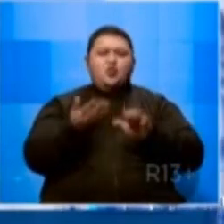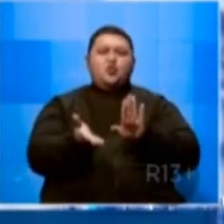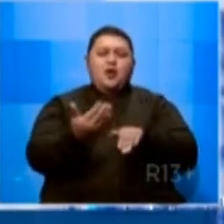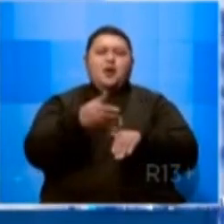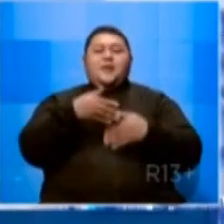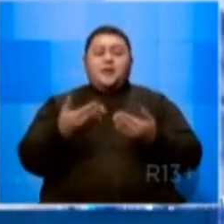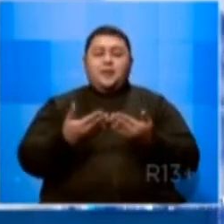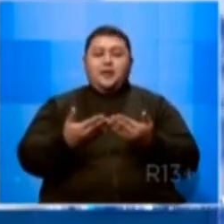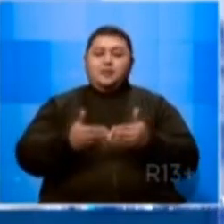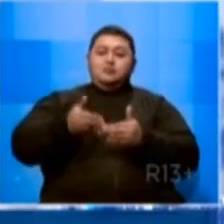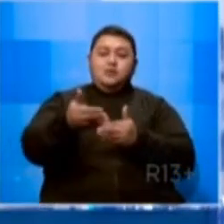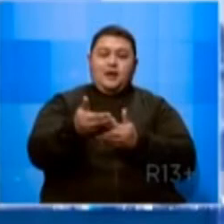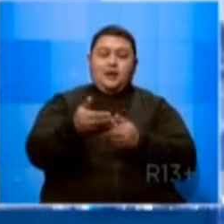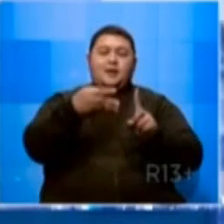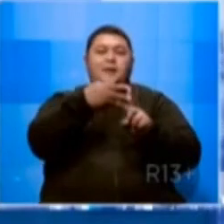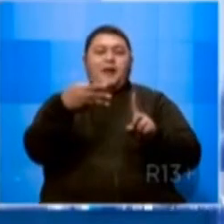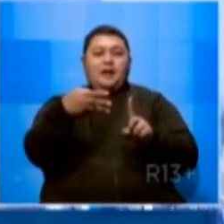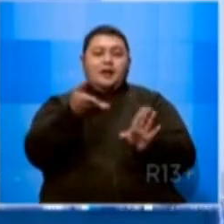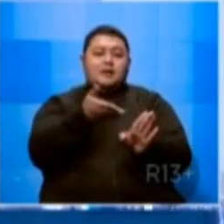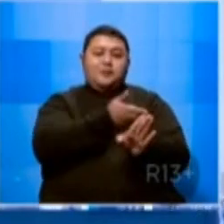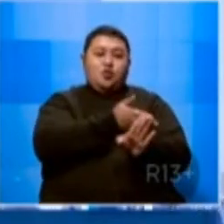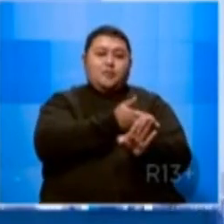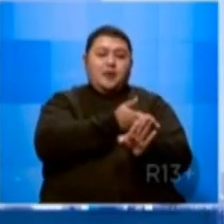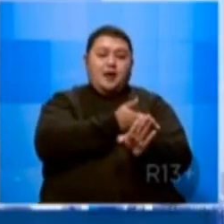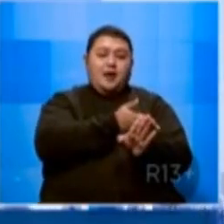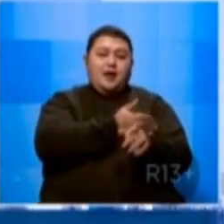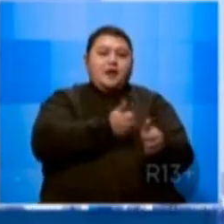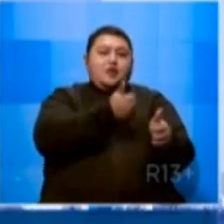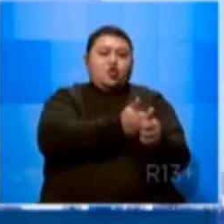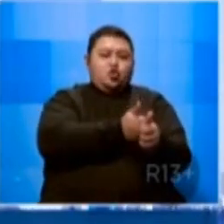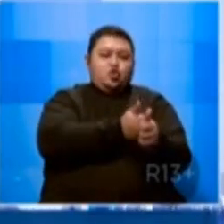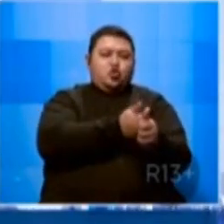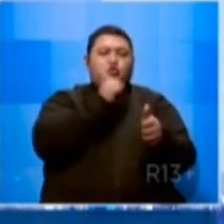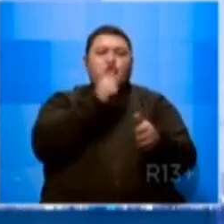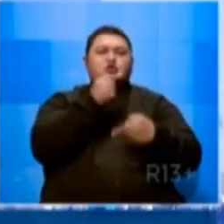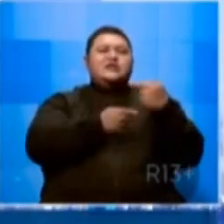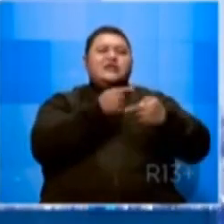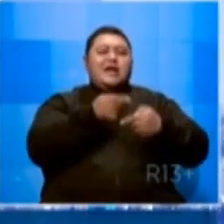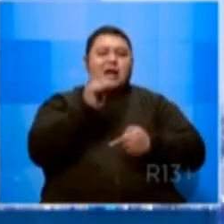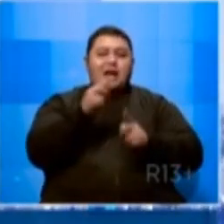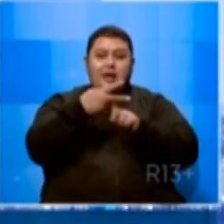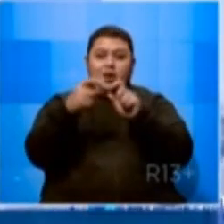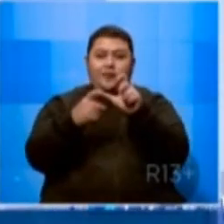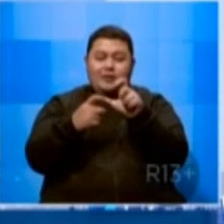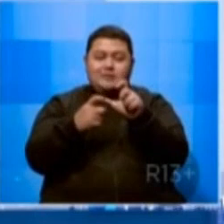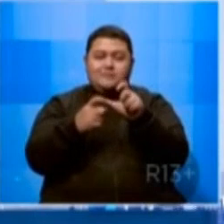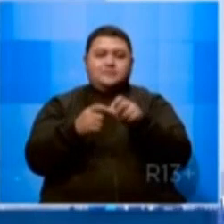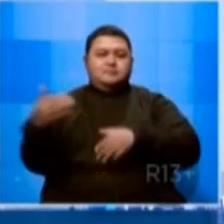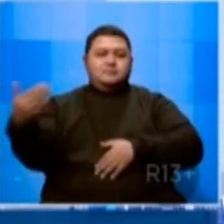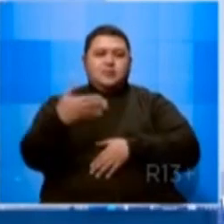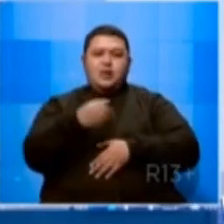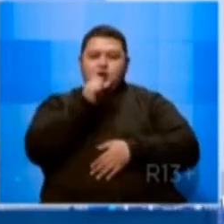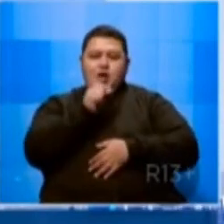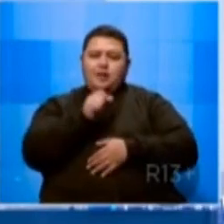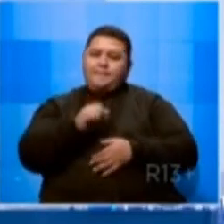Bagaimana kemudian elizer yang semulanya ini mengikuti skenarionya sampul kemudian akhirnya ia berbalik melawan